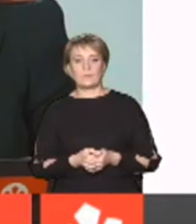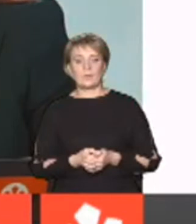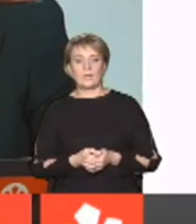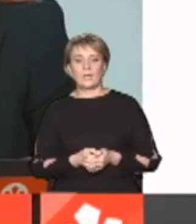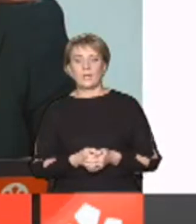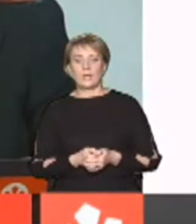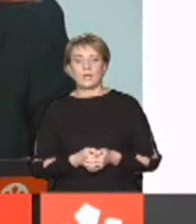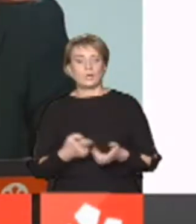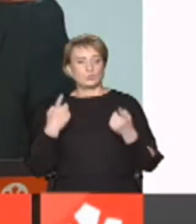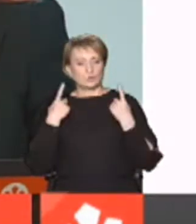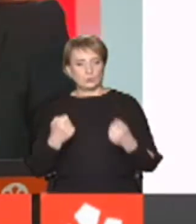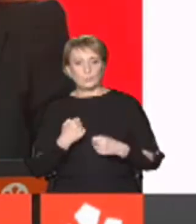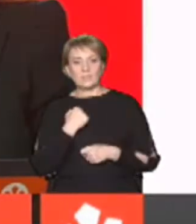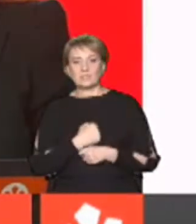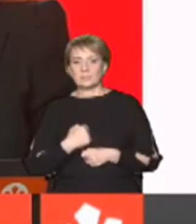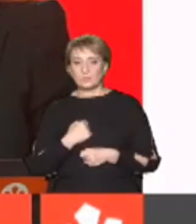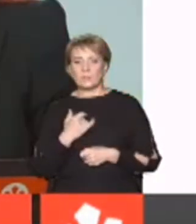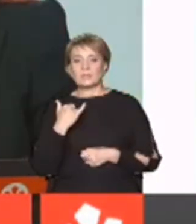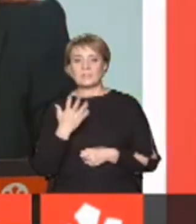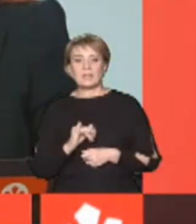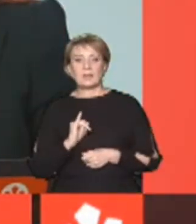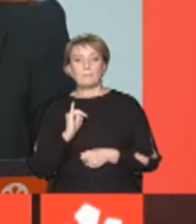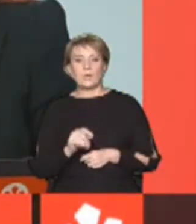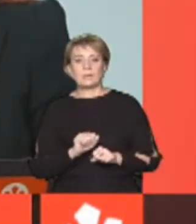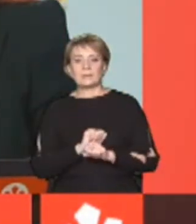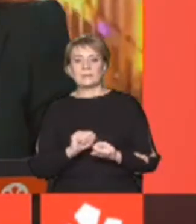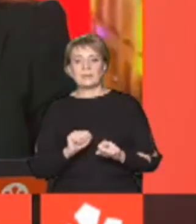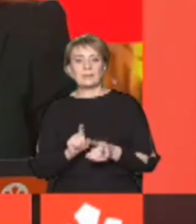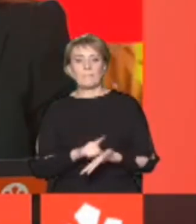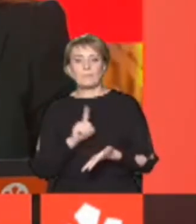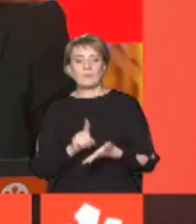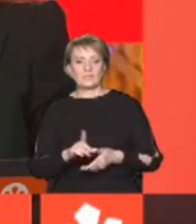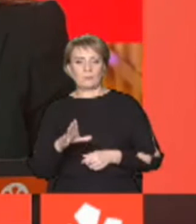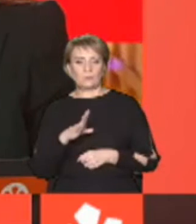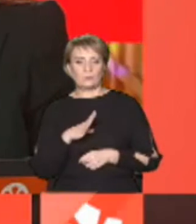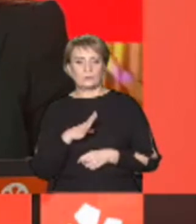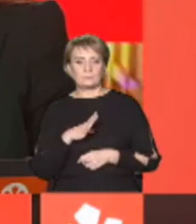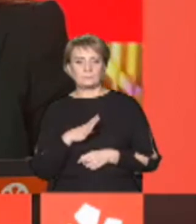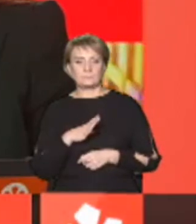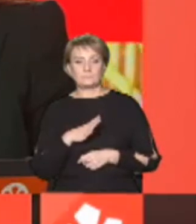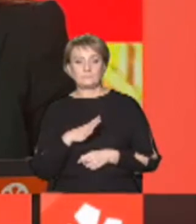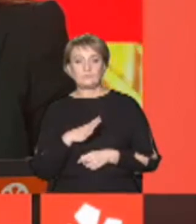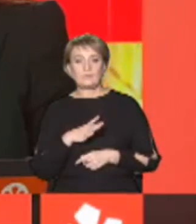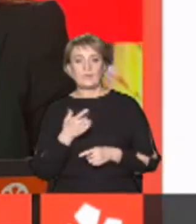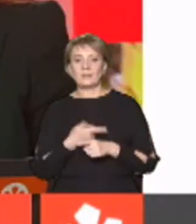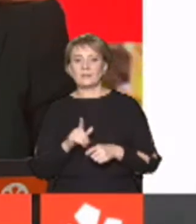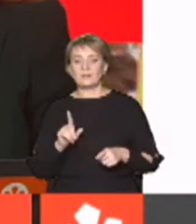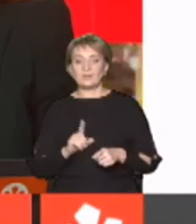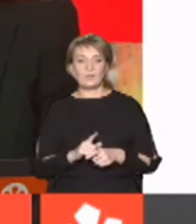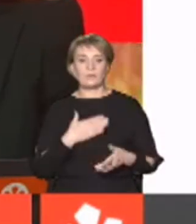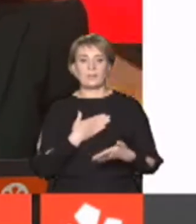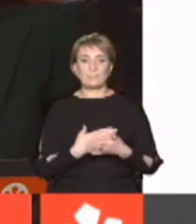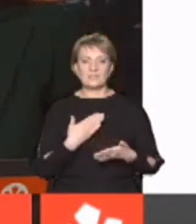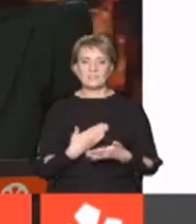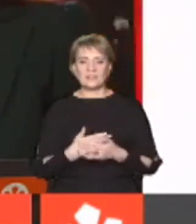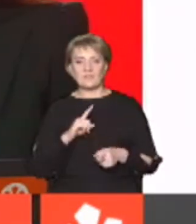Суперзло і просто зло, це воно настільки погане, його не повинно бути. От ніякого пасивного, ні активного, ні